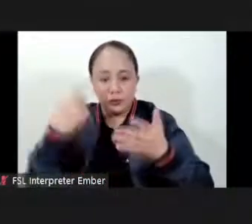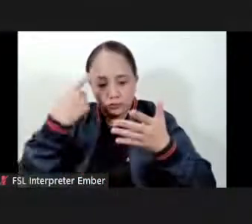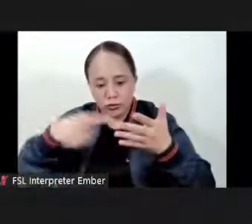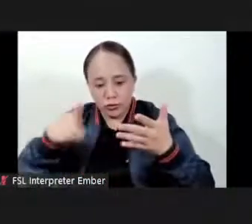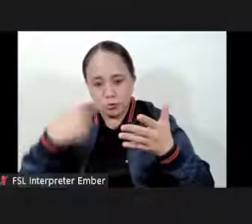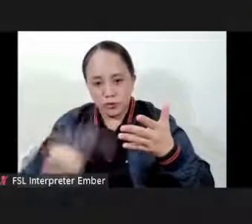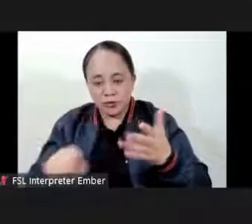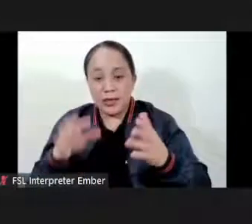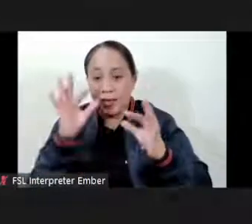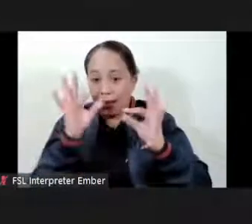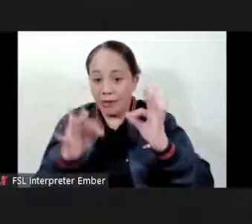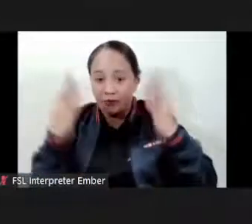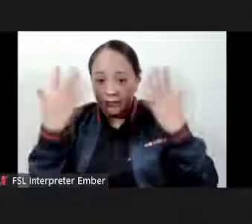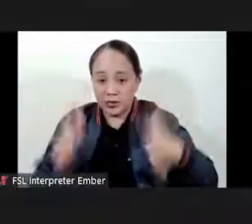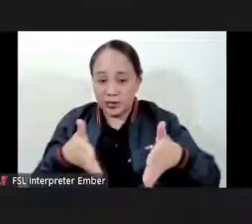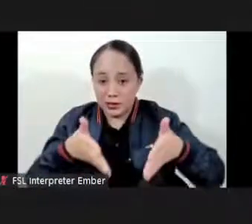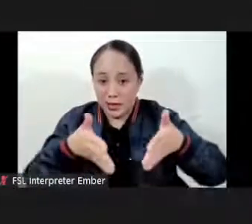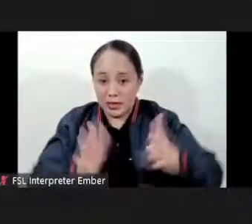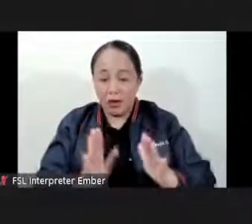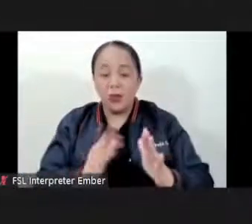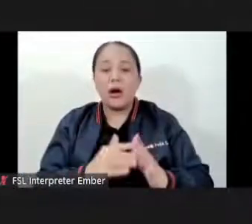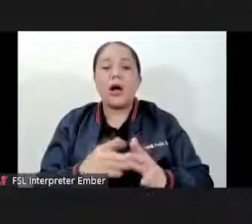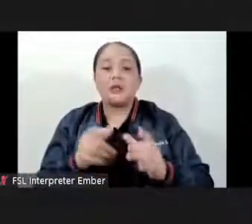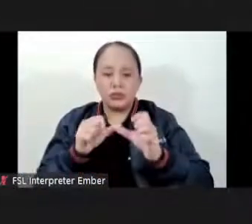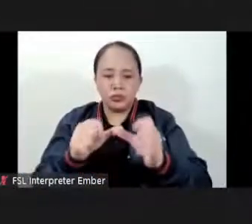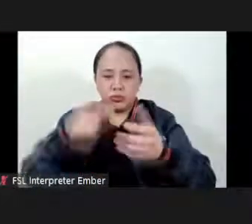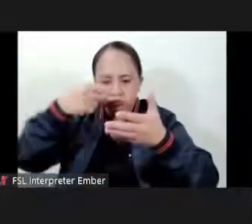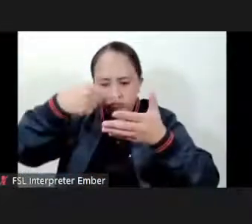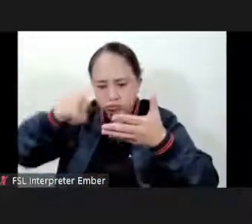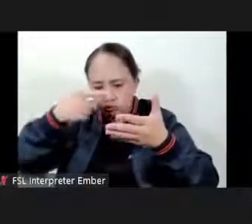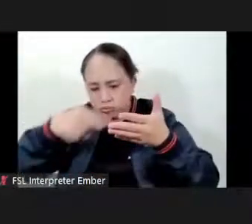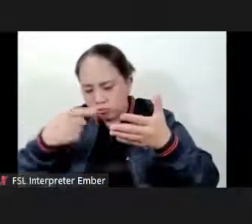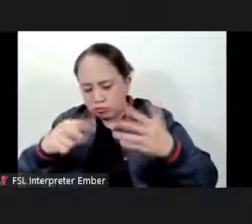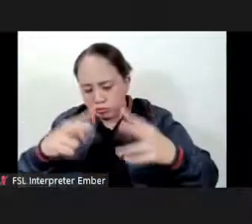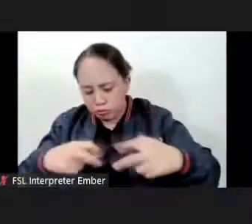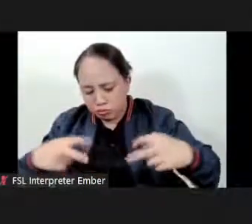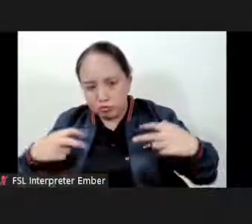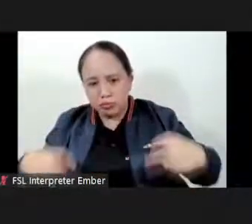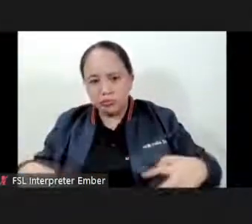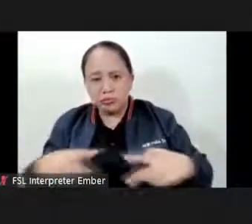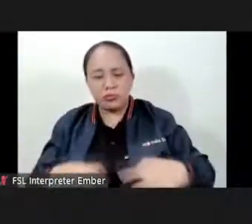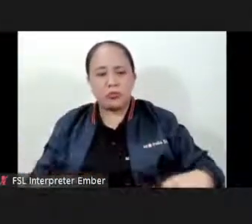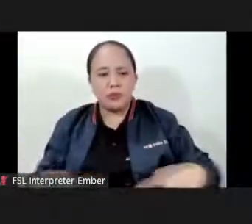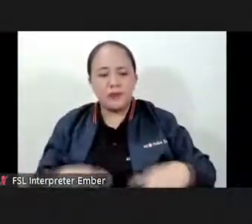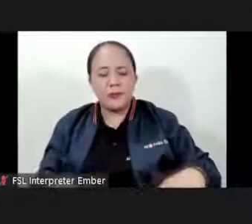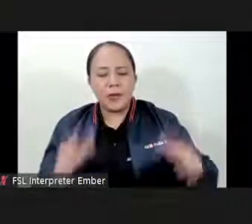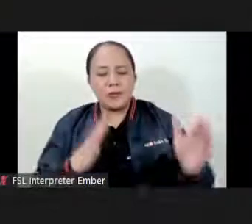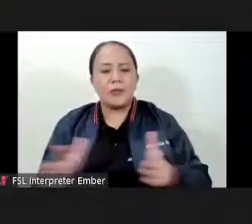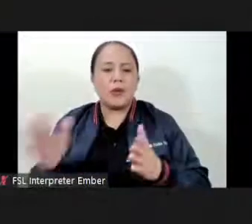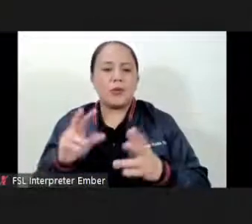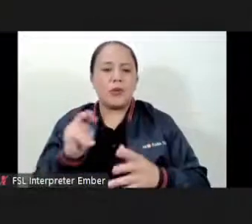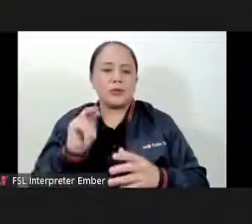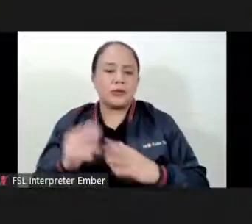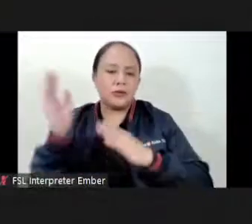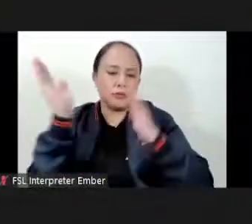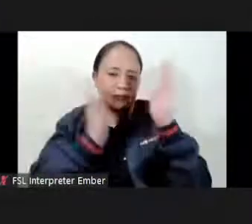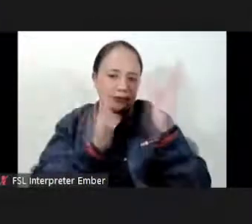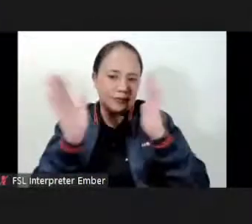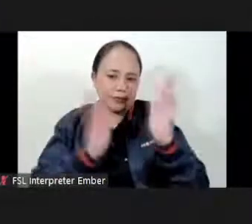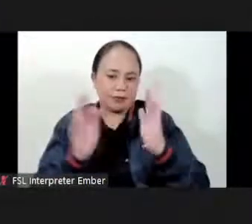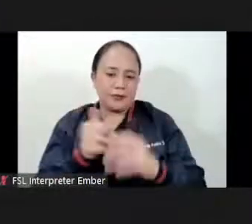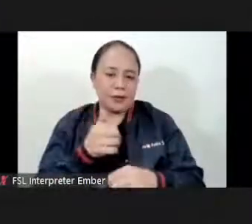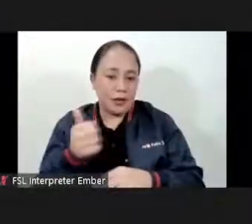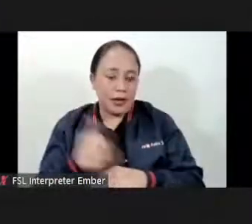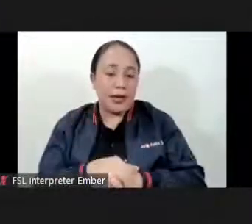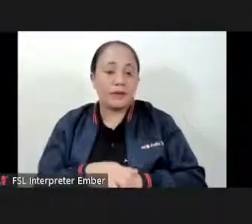may pahintulot po, tuloy ang check-up. Pagkatapos po ng check-up ay pagplano sa mga kailangan pa po niyang serbisyo. Kung wala